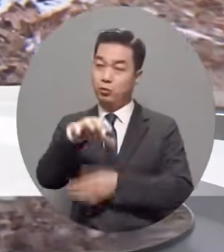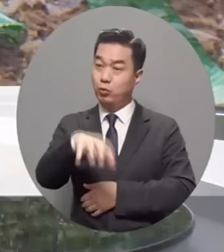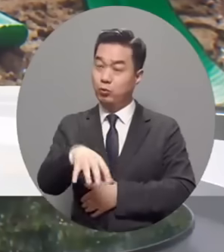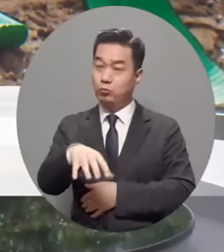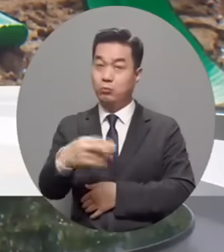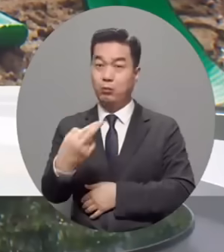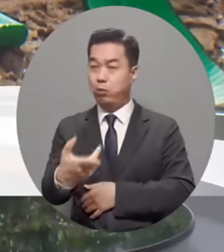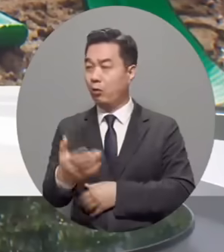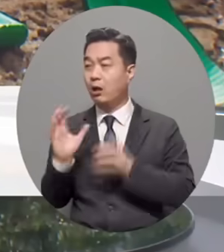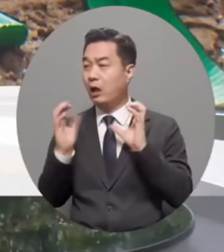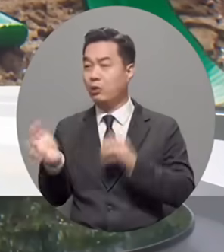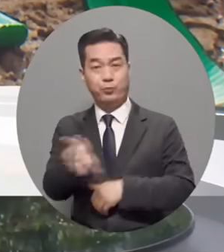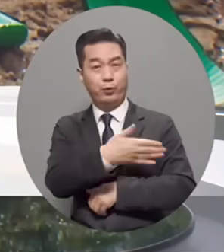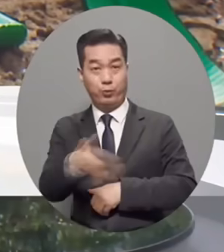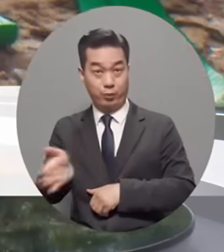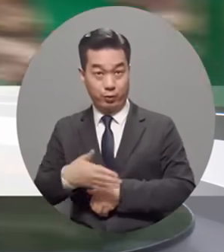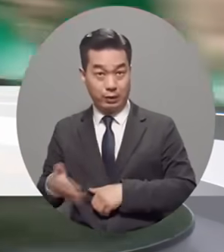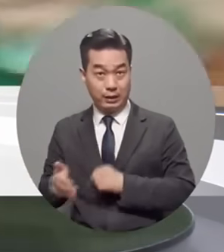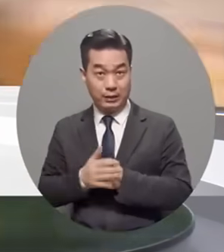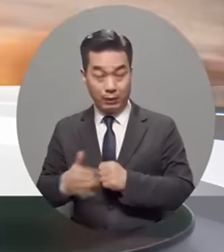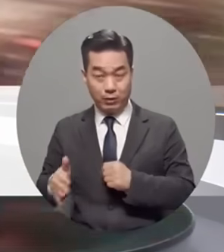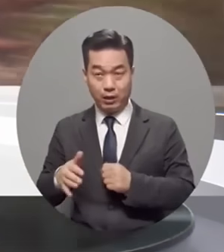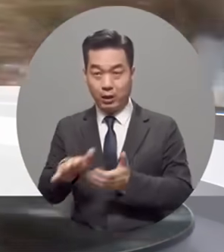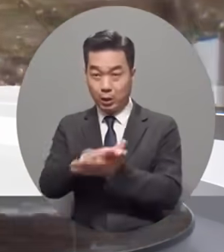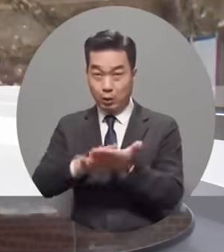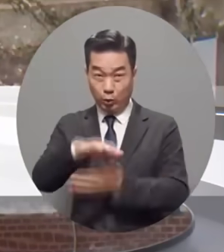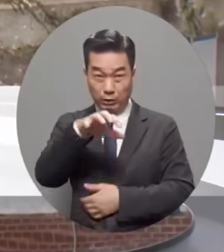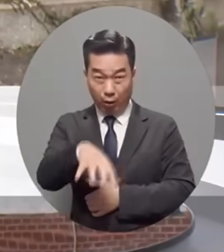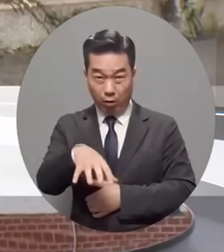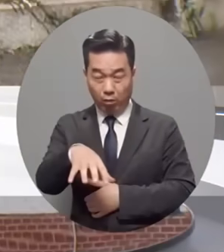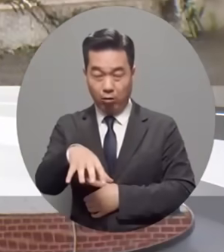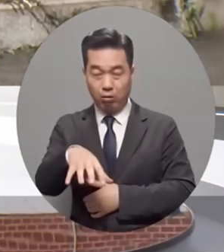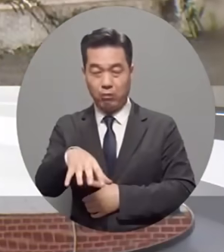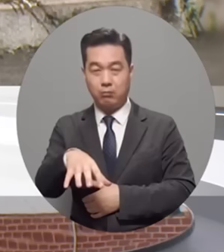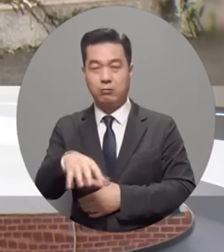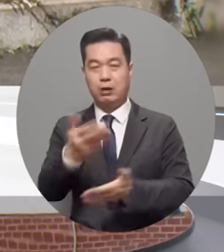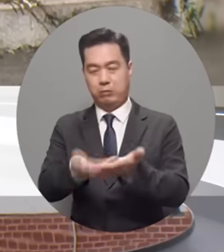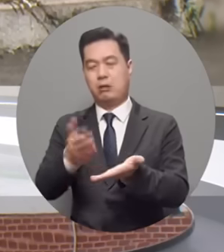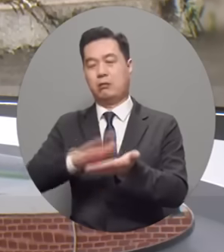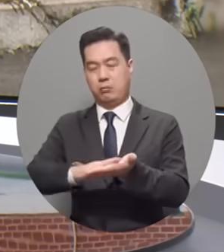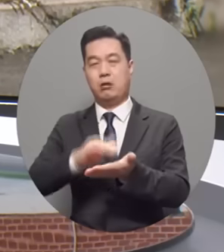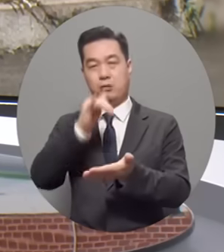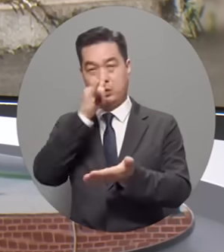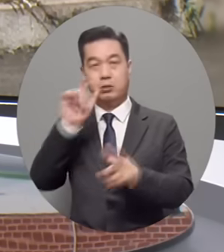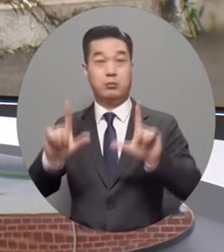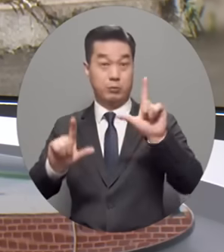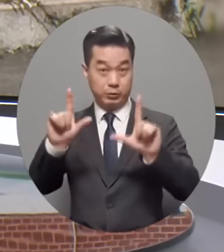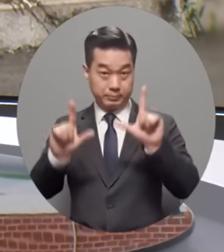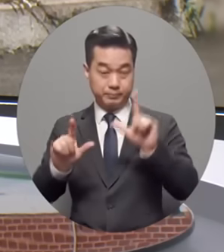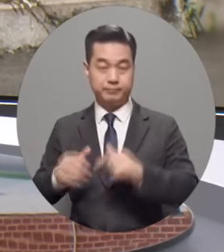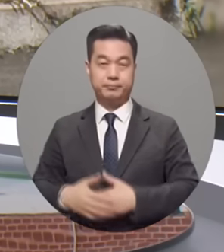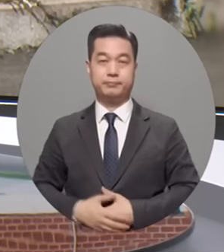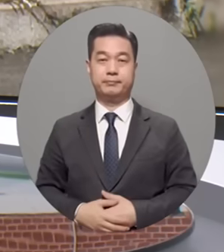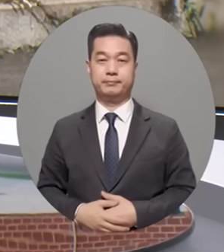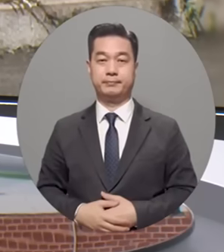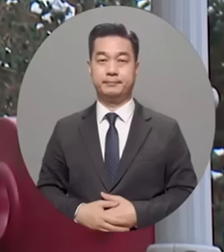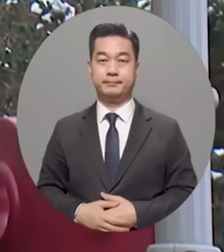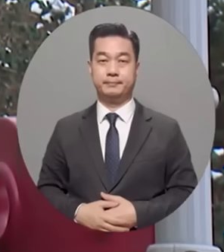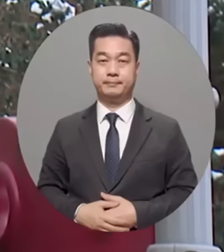많아졌고 그러다 보니 이젠 있던 놀이터도 속속 사라지고 있다고 합니다. 남효정 기자가 취재했습니다.